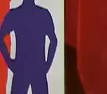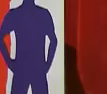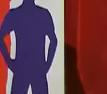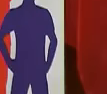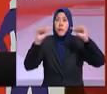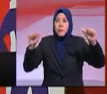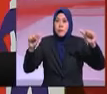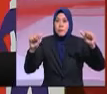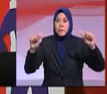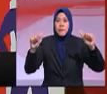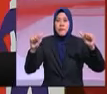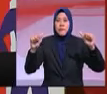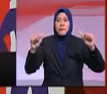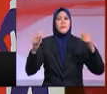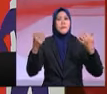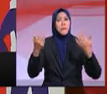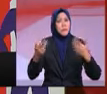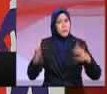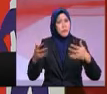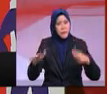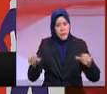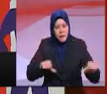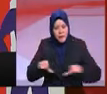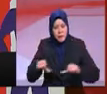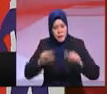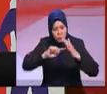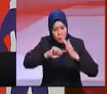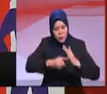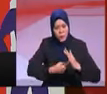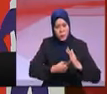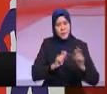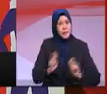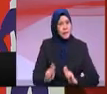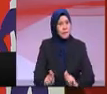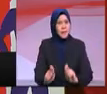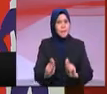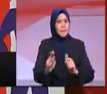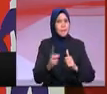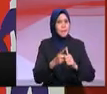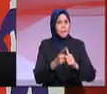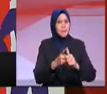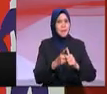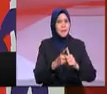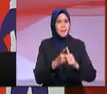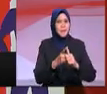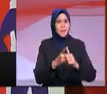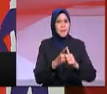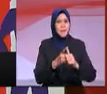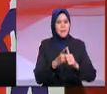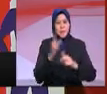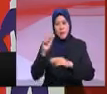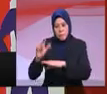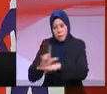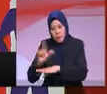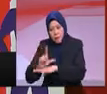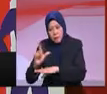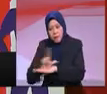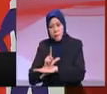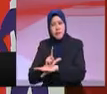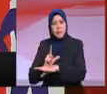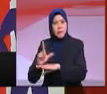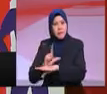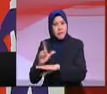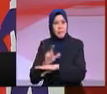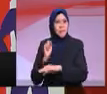yang mana kita telah aktifkan ataupun kita mulakan tindakan kita melatih